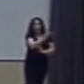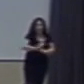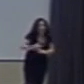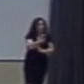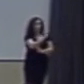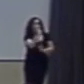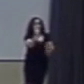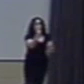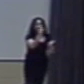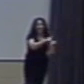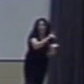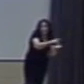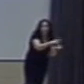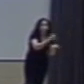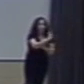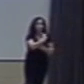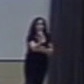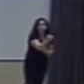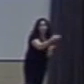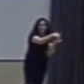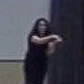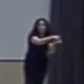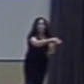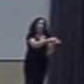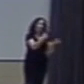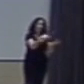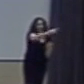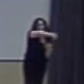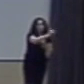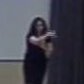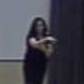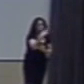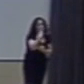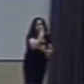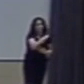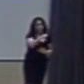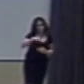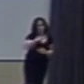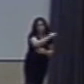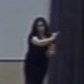de reclamar aquesta responsabilitat, no? I aquest compromís. I malauradament això cada vegada,